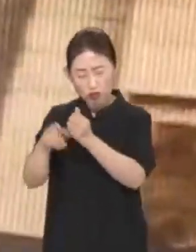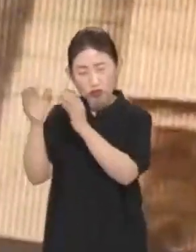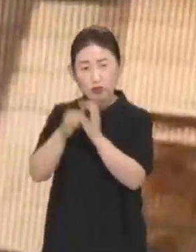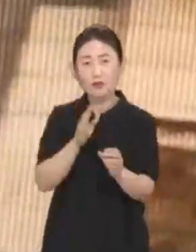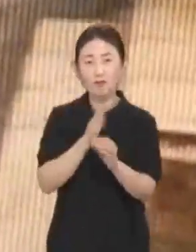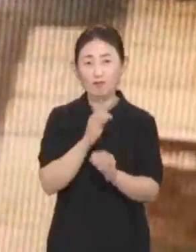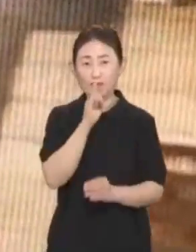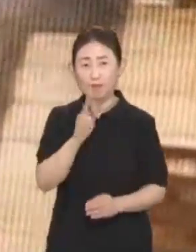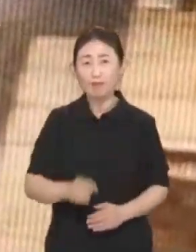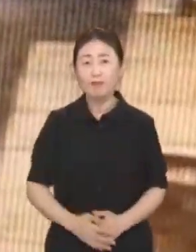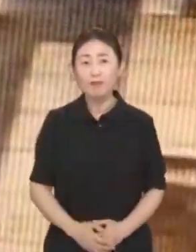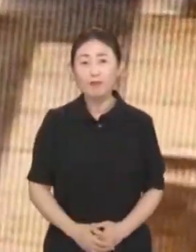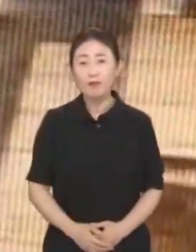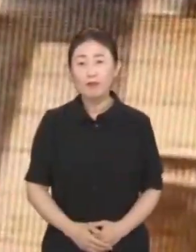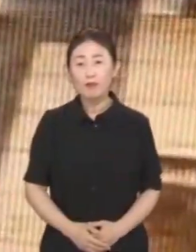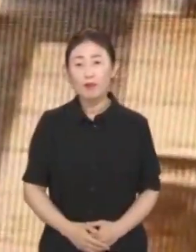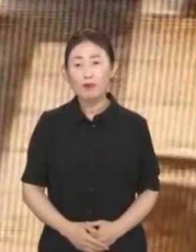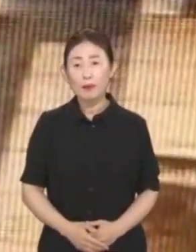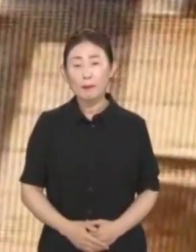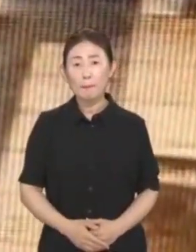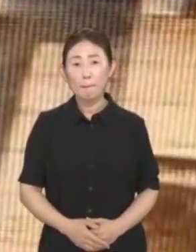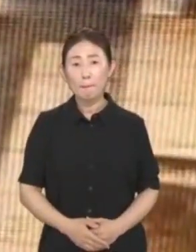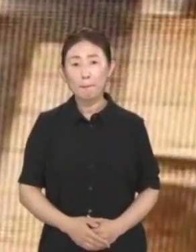밝혔습니다 TJB 김철진입니다